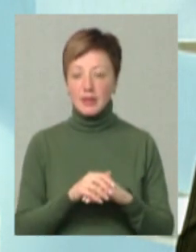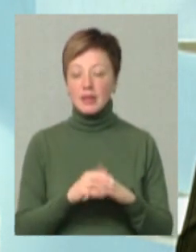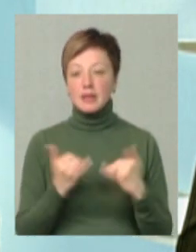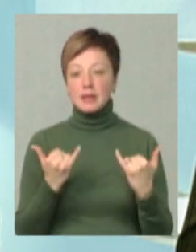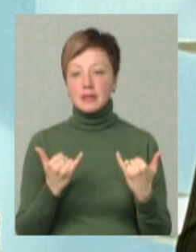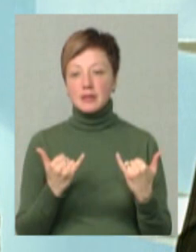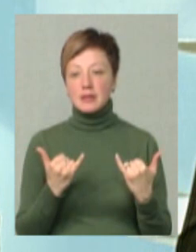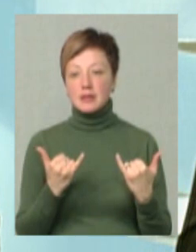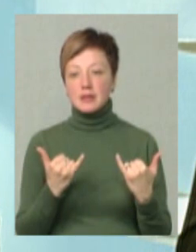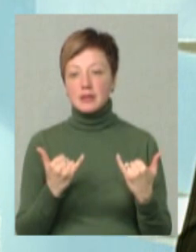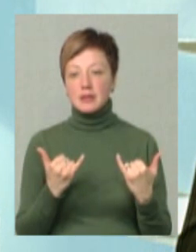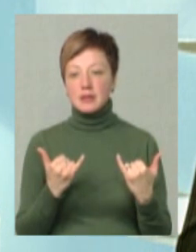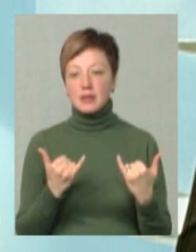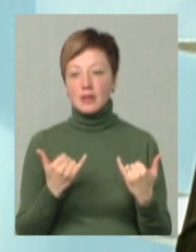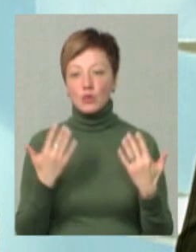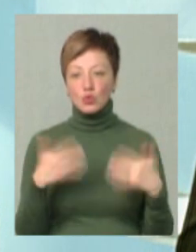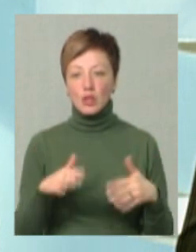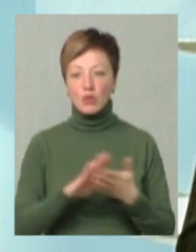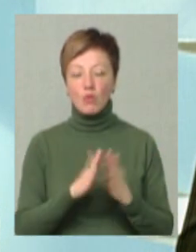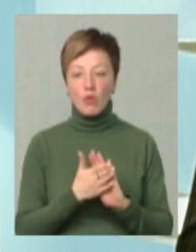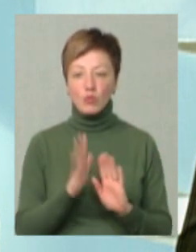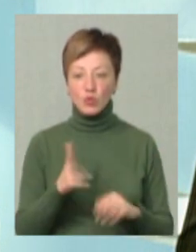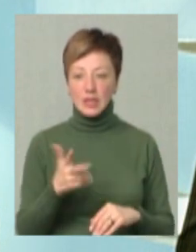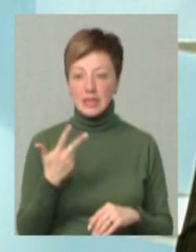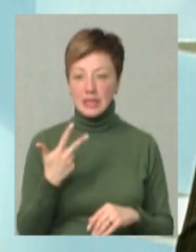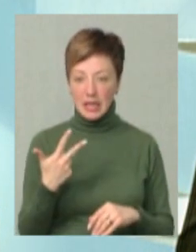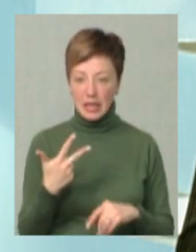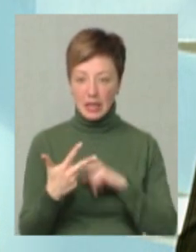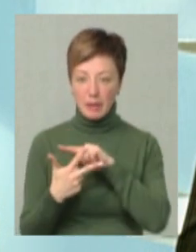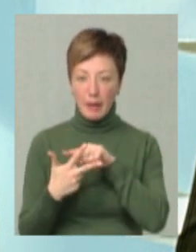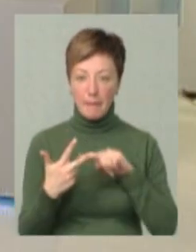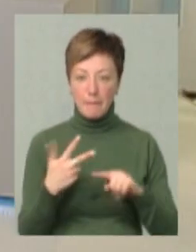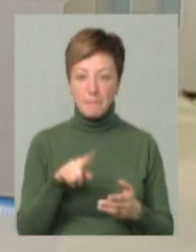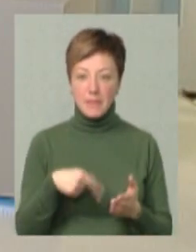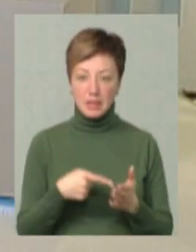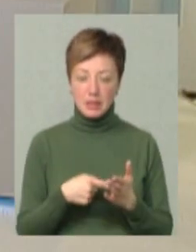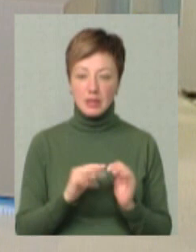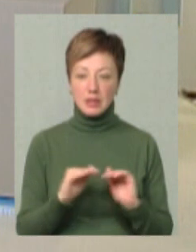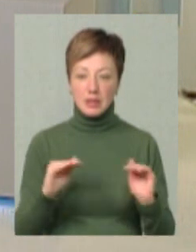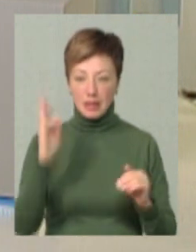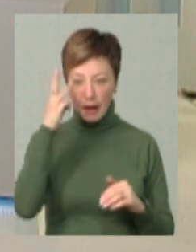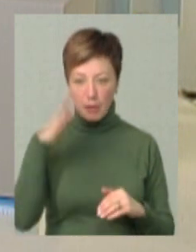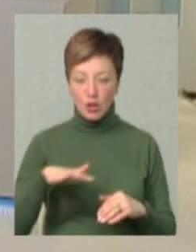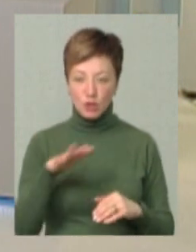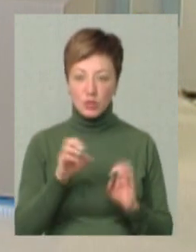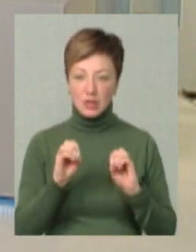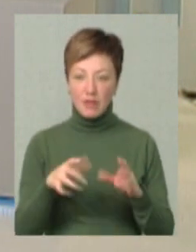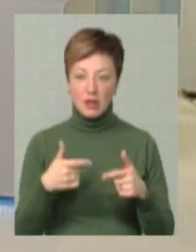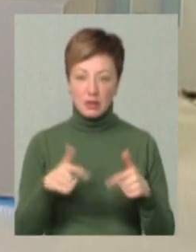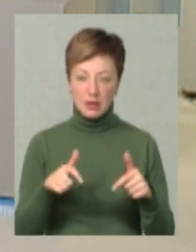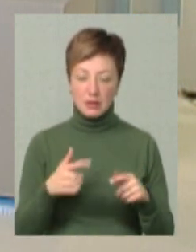є, ну, вже ми так домовилися, що це буде 3 міста, в яких школярі Хмельниччини будуть